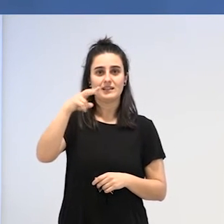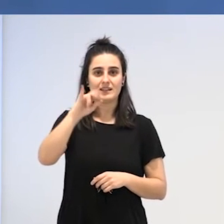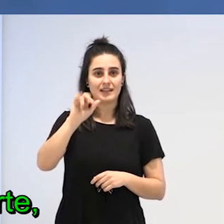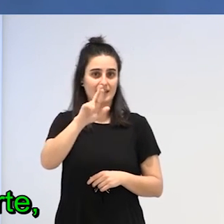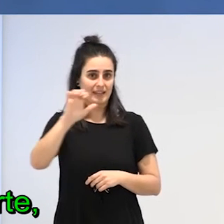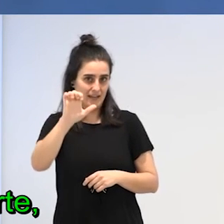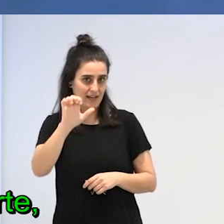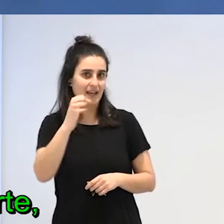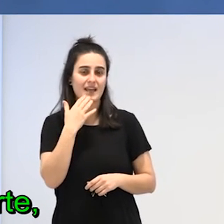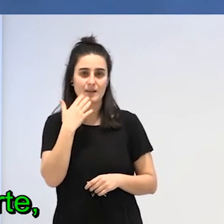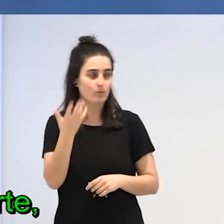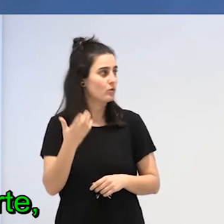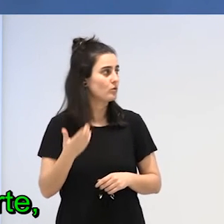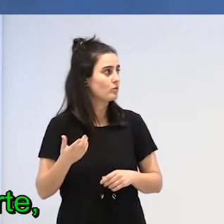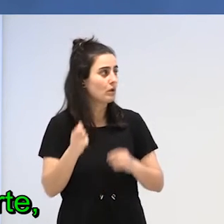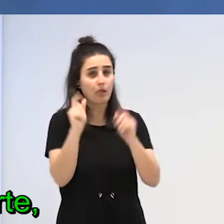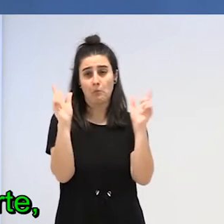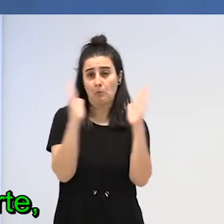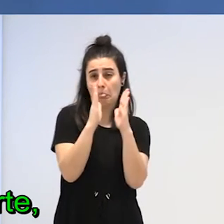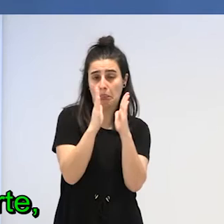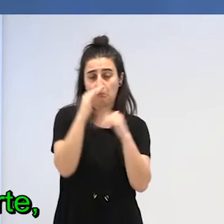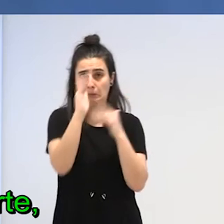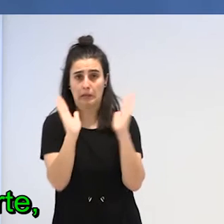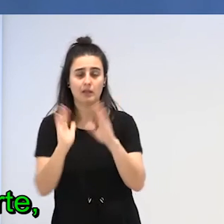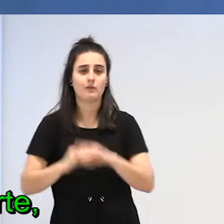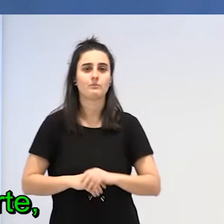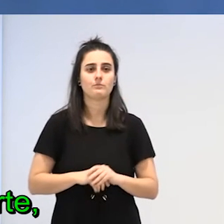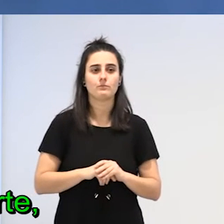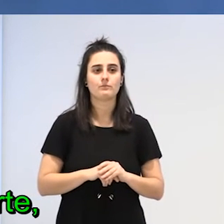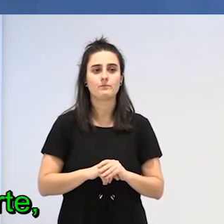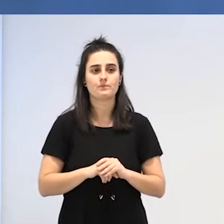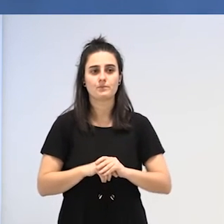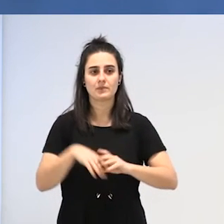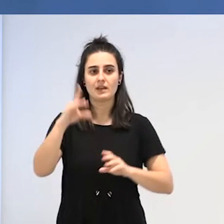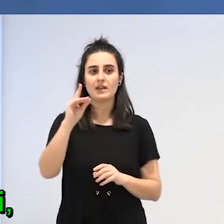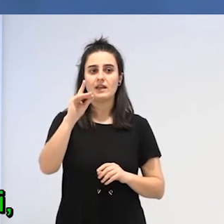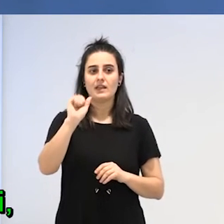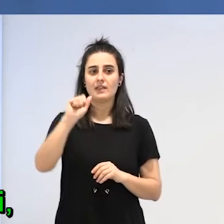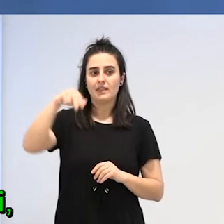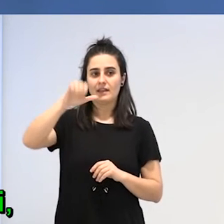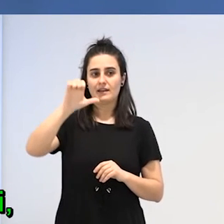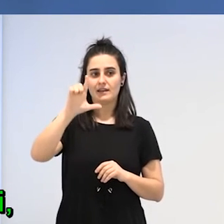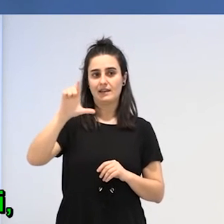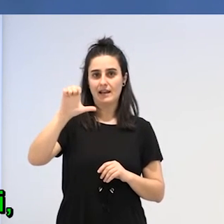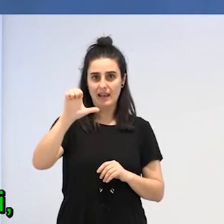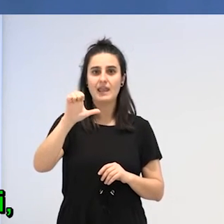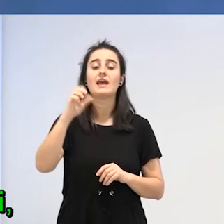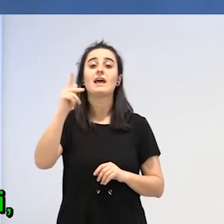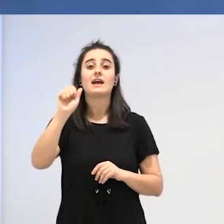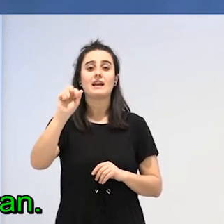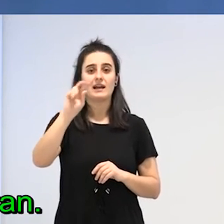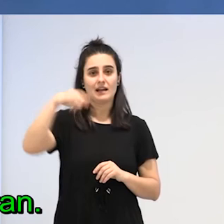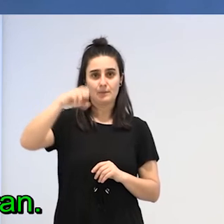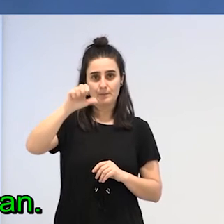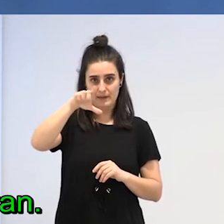bueno, Katixa Agirre, bueno, igual danez, Katixa Agirre, Danele Sarriugarte, Carmele Jaio, Belen